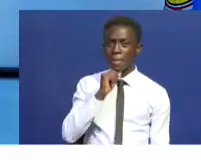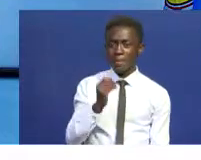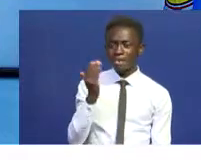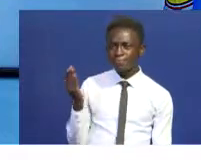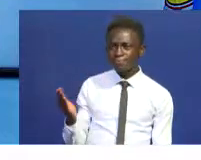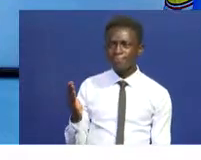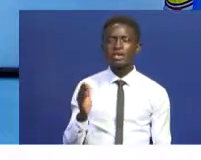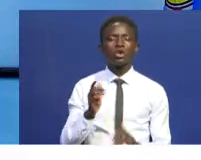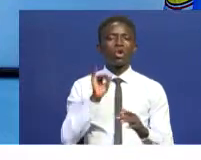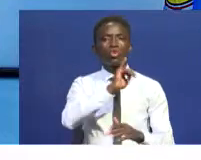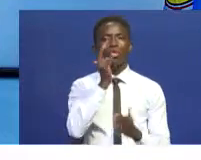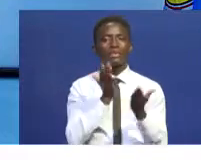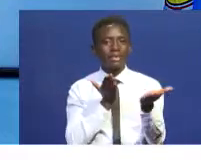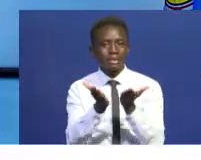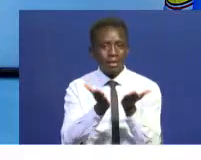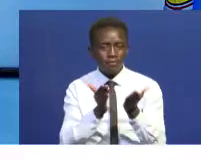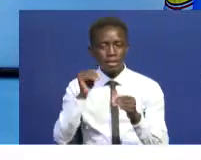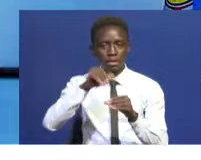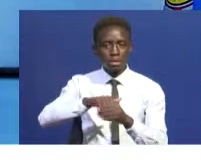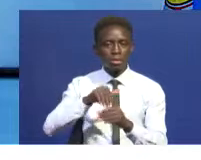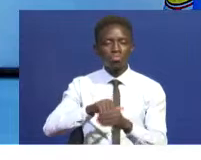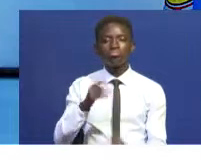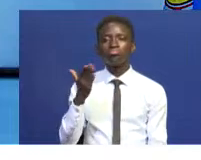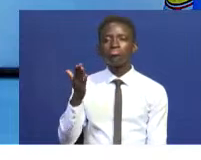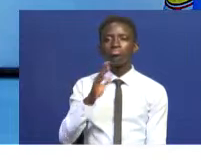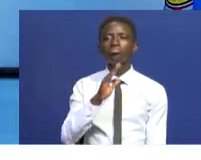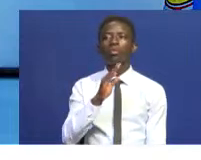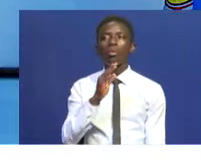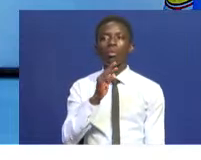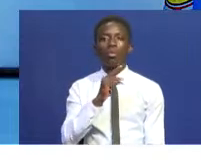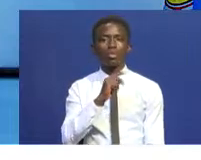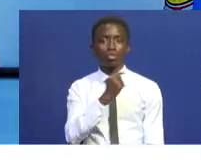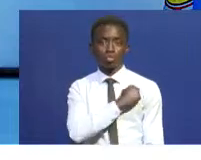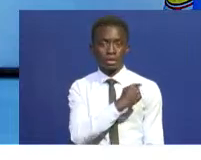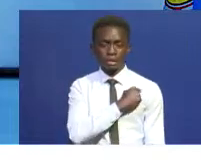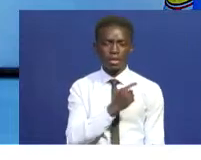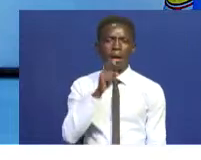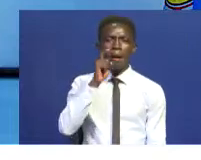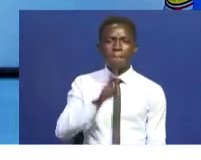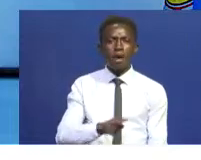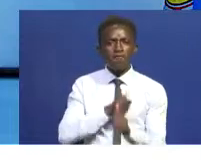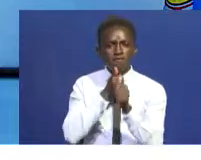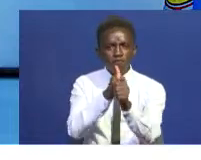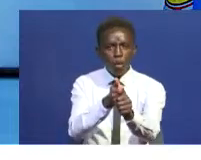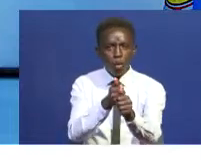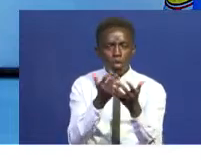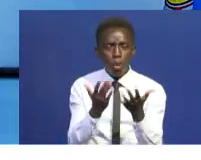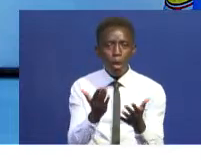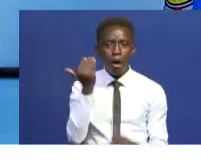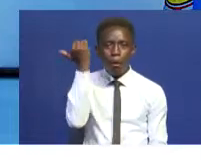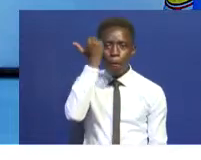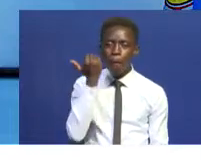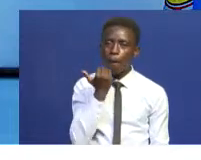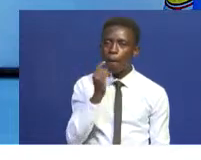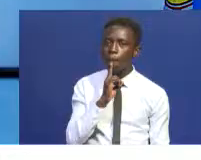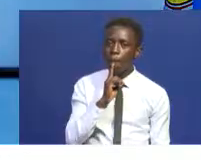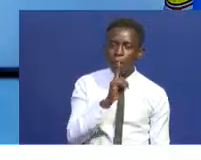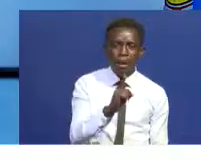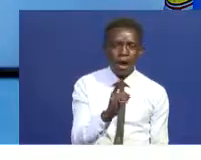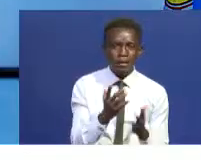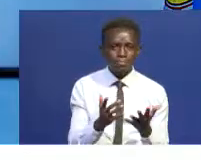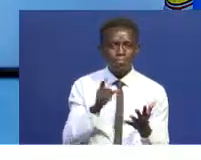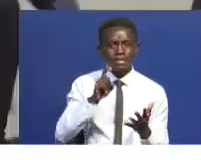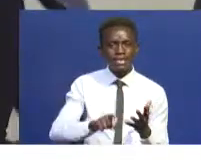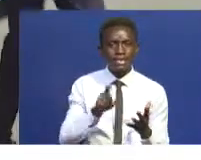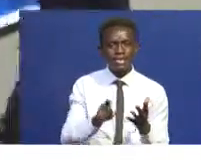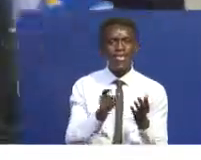katika hospitali za umma kusitisha mgomo wao na kukumbatia mazungumzo kwa mujibu wa agizo la mahakama ya kushughulikia masuala ya